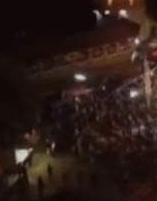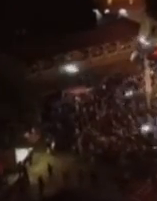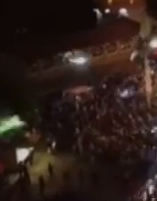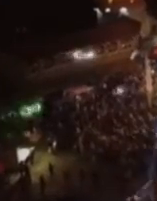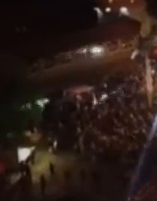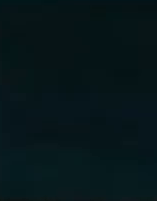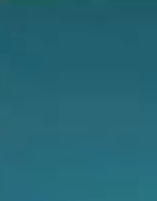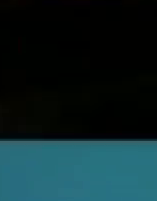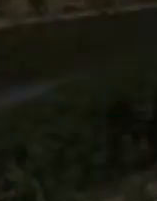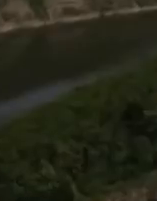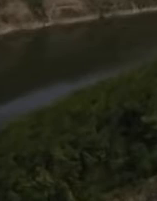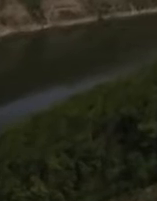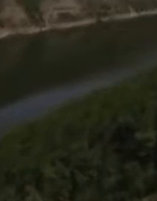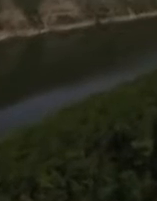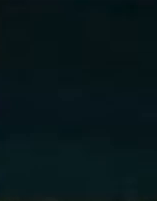Музика